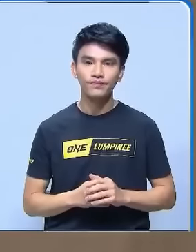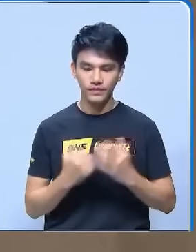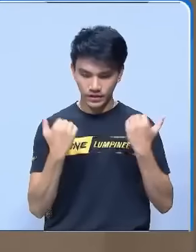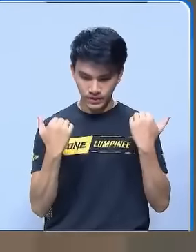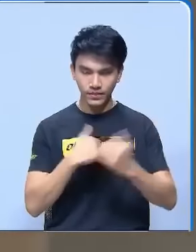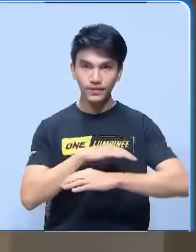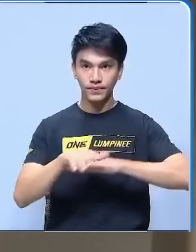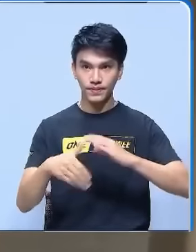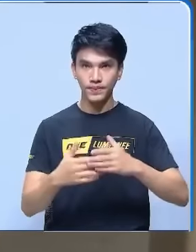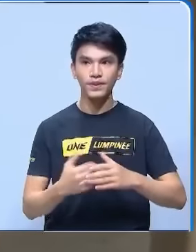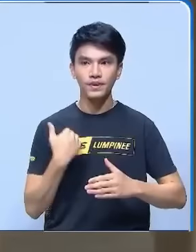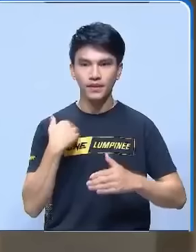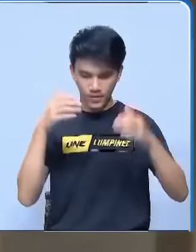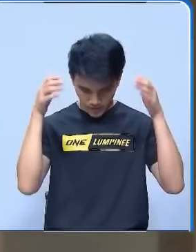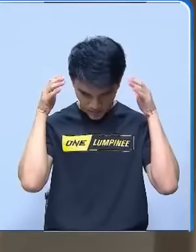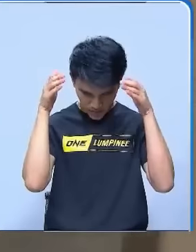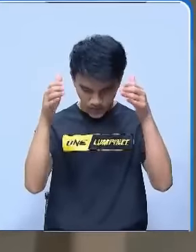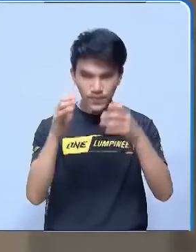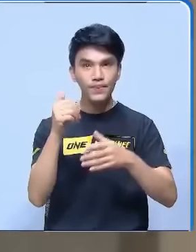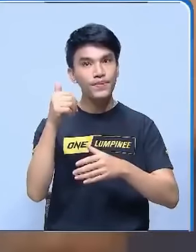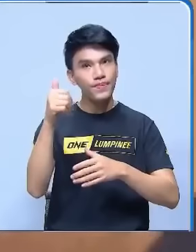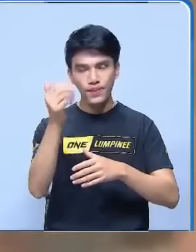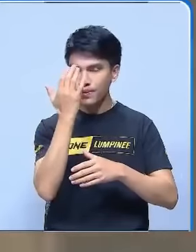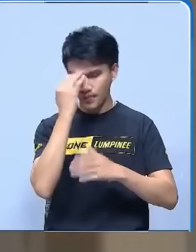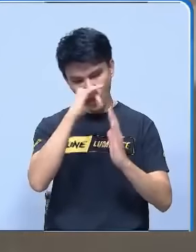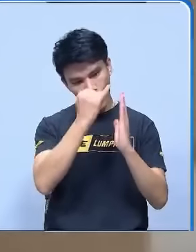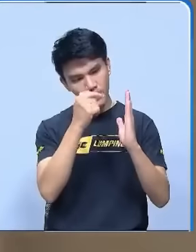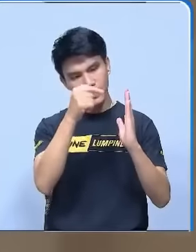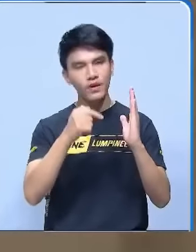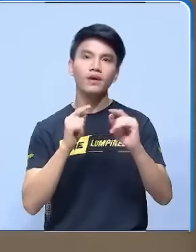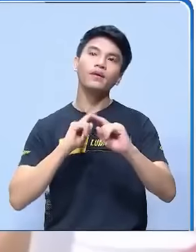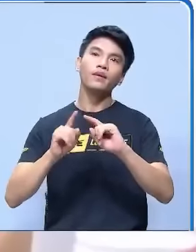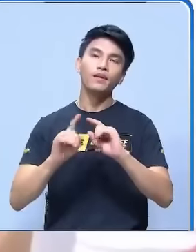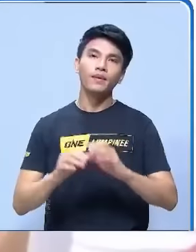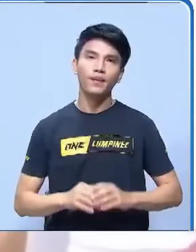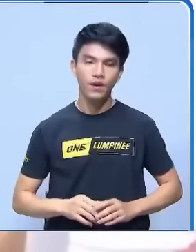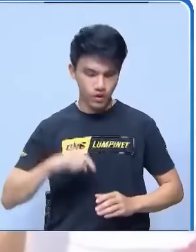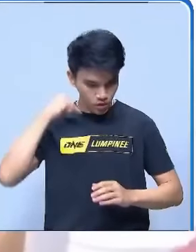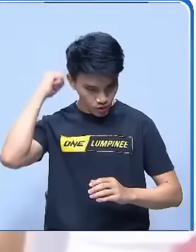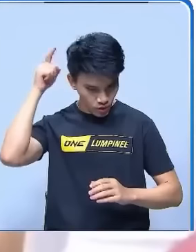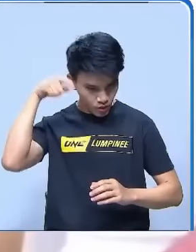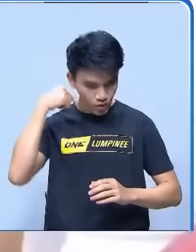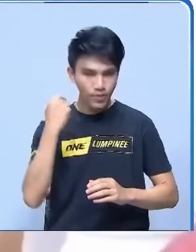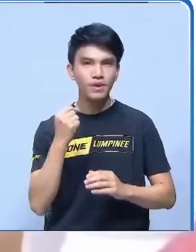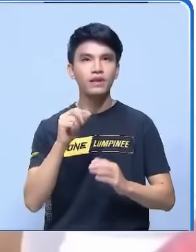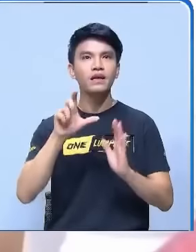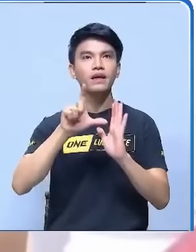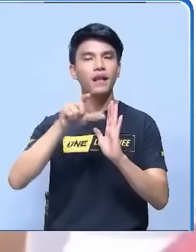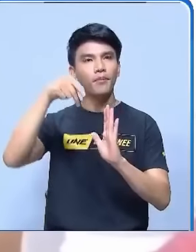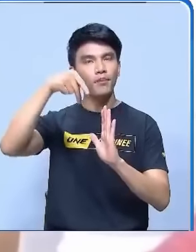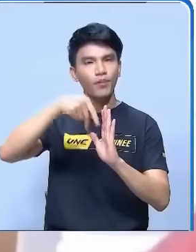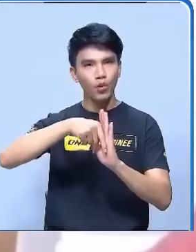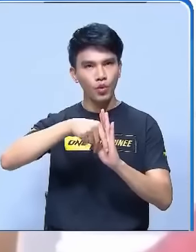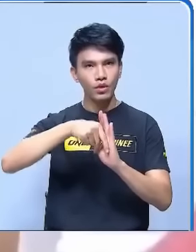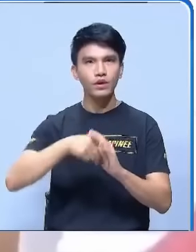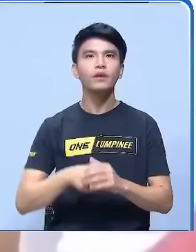วนใหญ่นี่คือมีความตั้งใจอย่างแน่วแน่เลยเพราะเดินทางมาจากต่างจังหวัดเลยนะคะมีหญิงสาวคนนึงเดินทางมาจากจังหวัดลำพูนตั้งใจนำปีเสีย